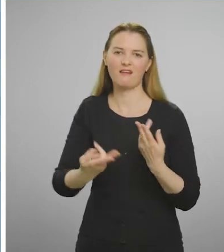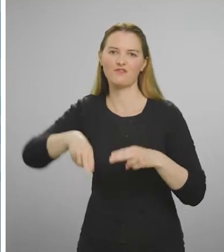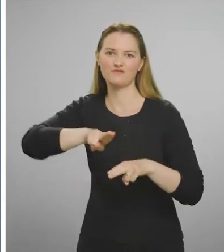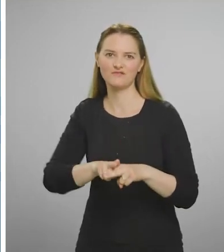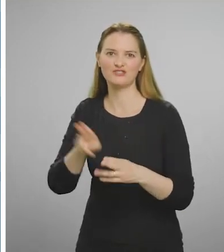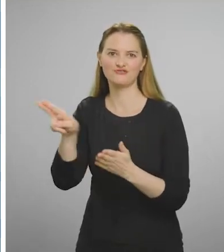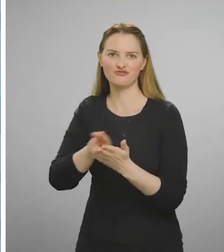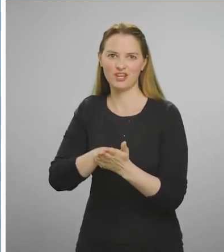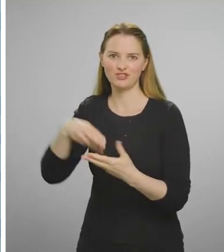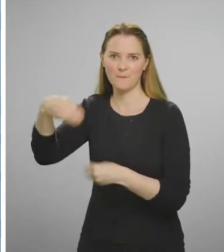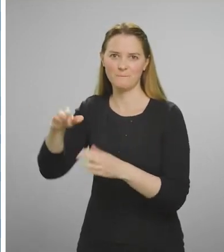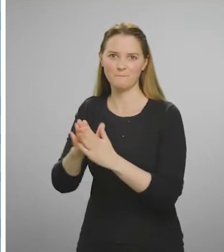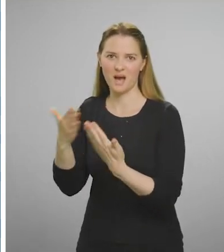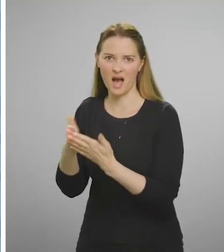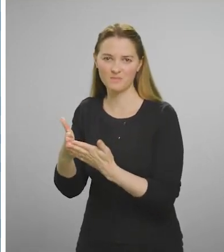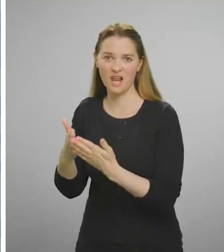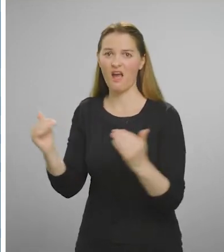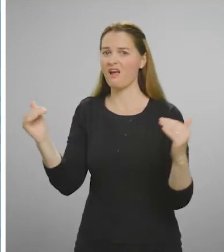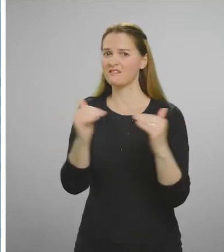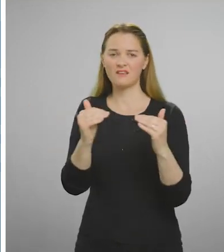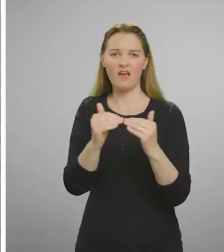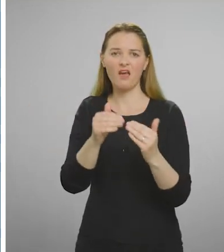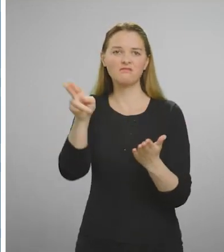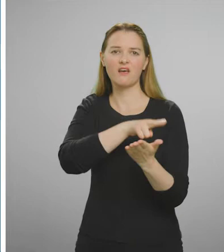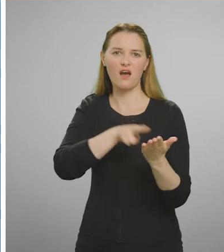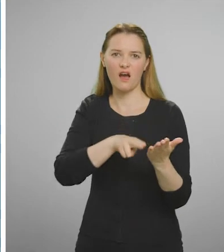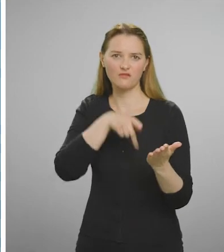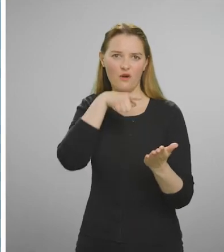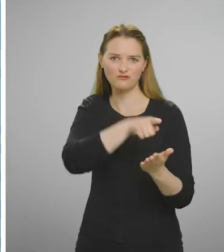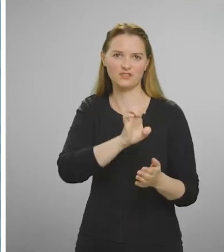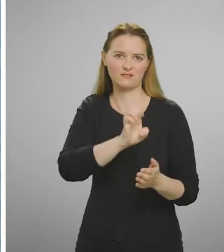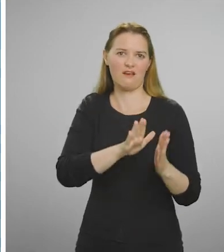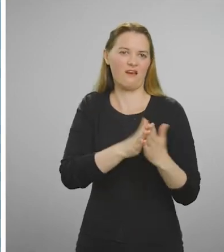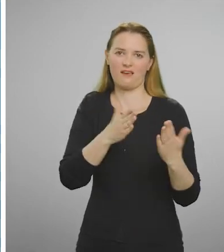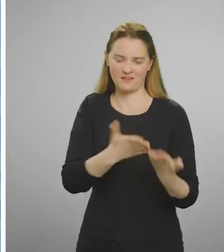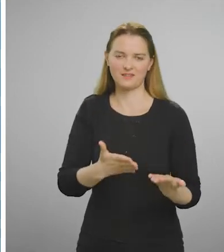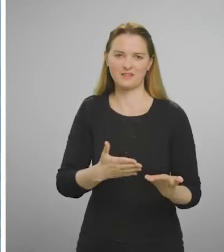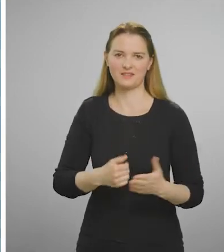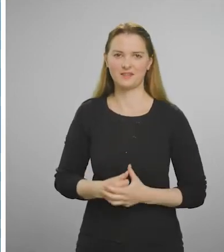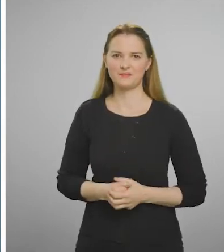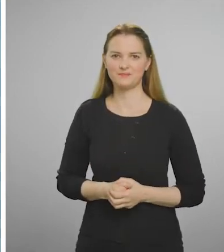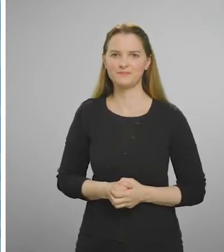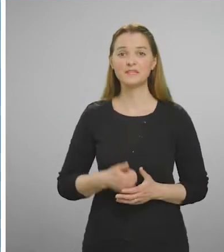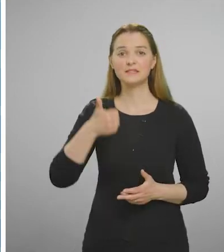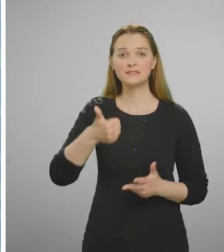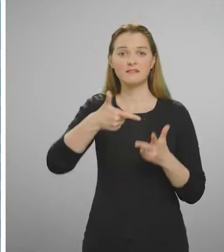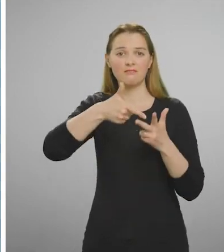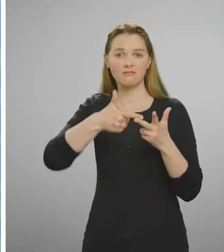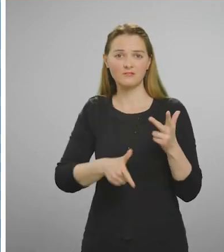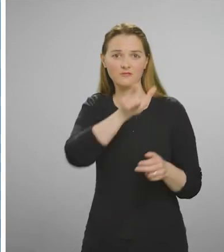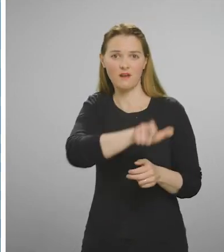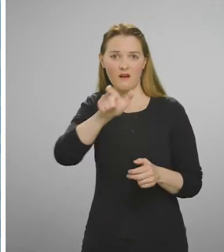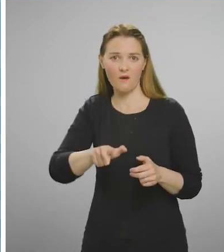čitaju e-knjige ipak čitaju tiskane knjige u većoj mjeri, a gotovo jednak broj ispitanih čita e-knjige u većoj mjeri.